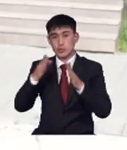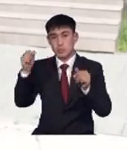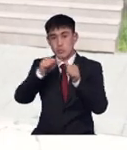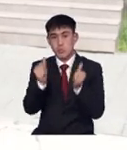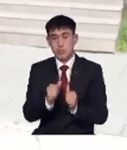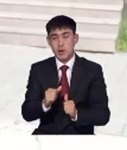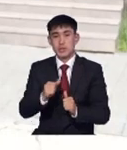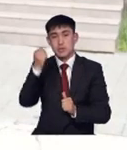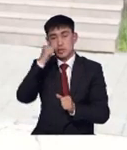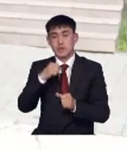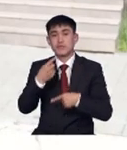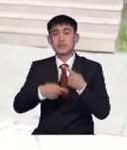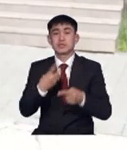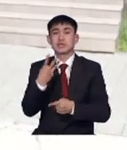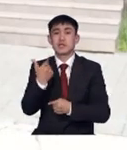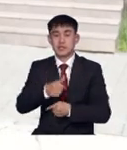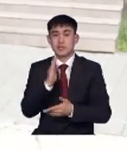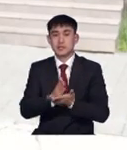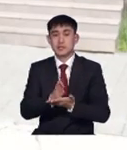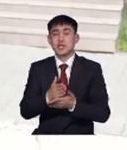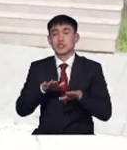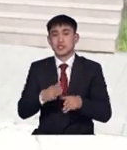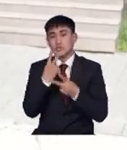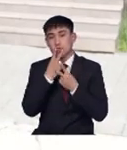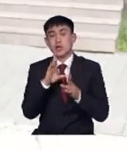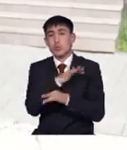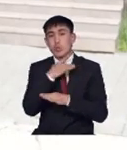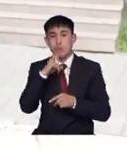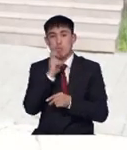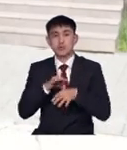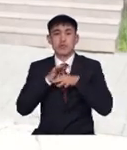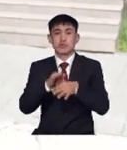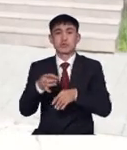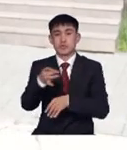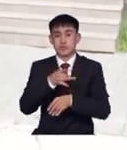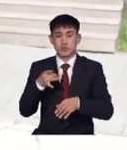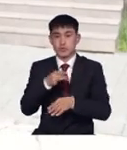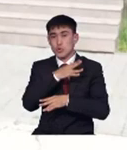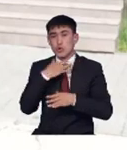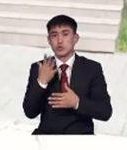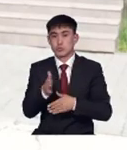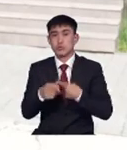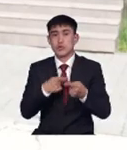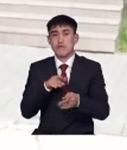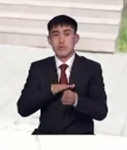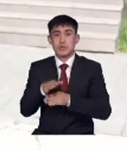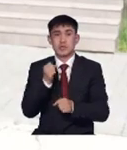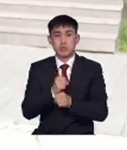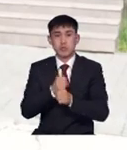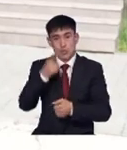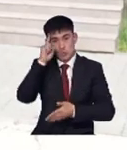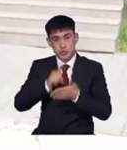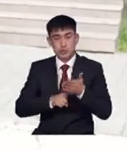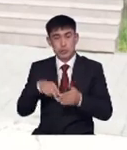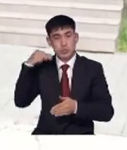Впереди еще 3 этапа этой акции, но уже сейчас видно, как много мусора вывезено в регионах. Сколько еще предстоит выполнить работ? Я убежден,